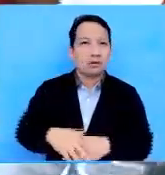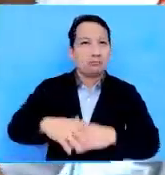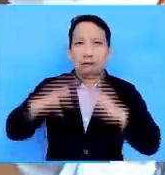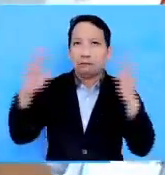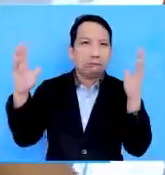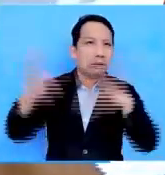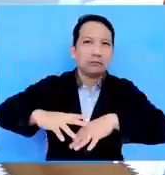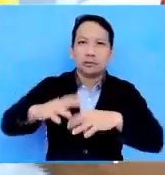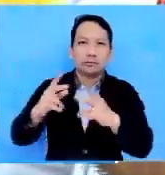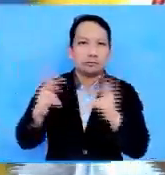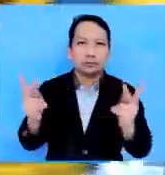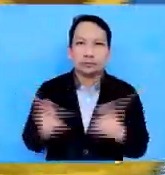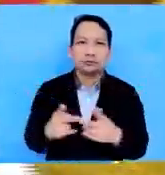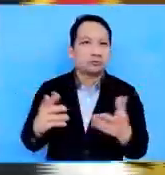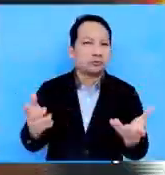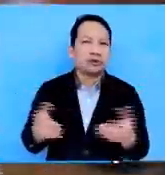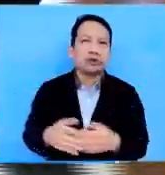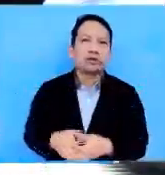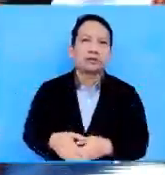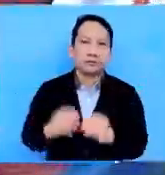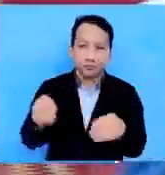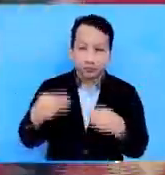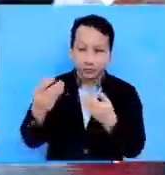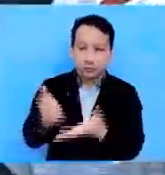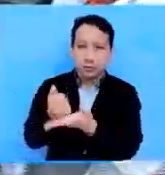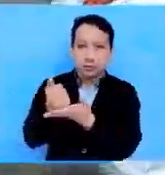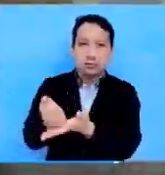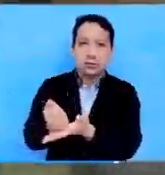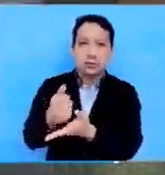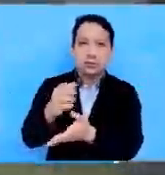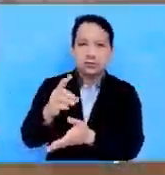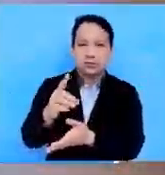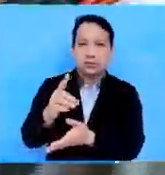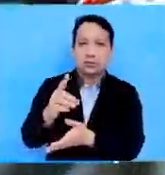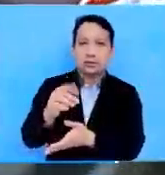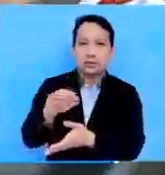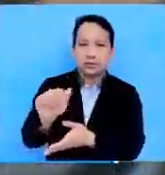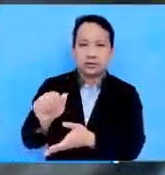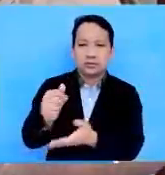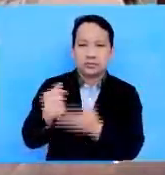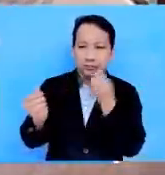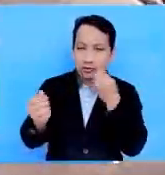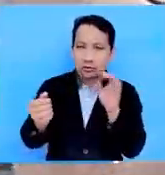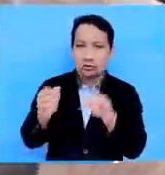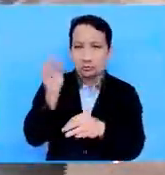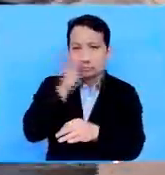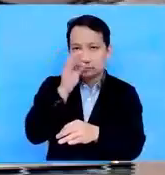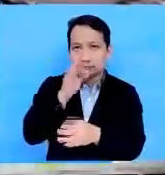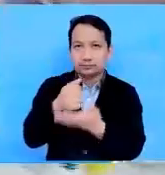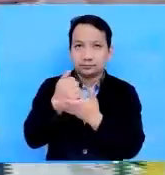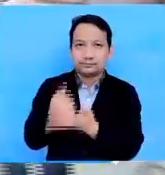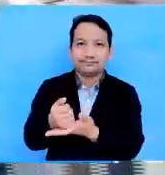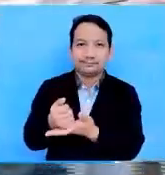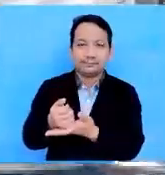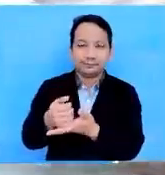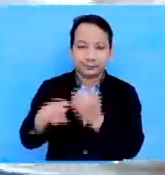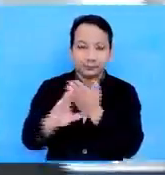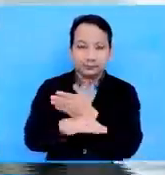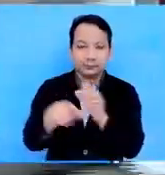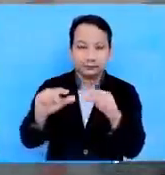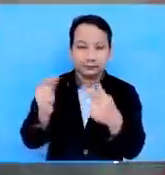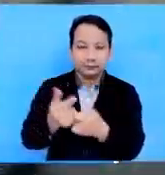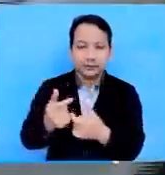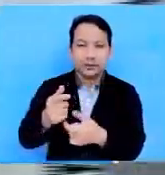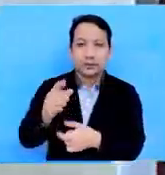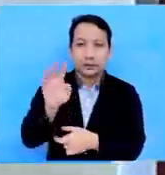namin. Bibigyan ng tulong pinansyal ng Department of Foreign Affairs ang mga pinauwing Pinoy. Susunod namang i-repatriate ang